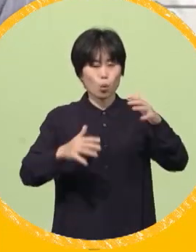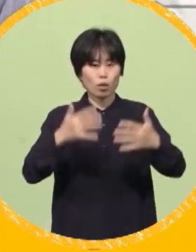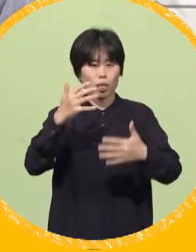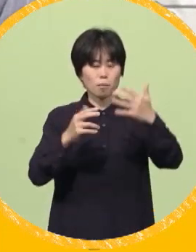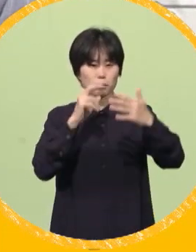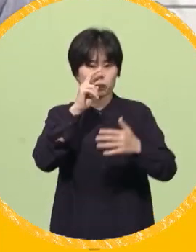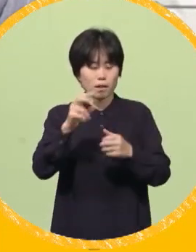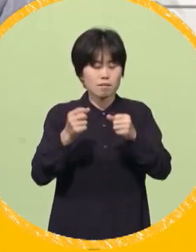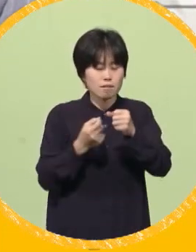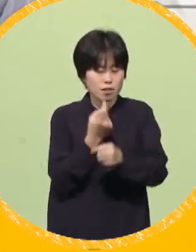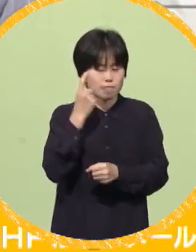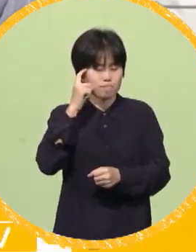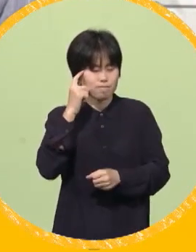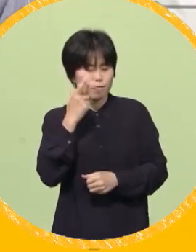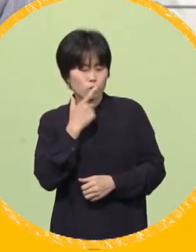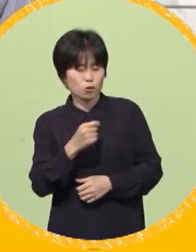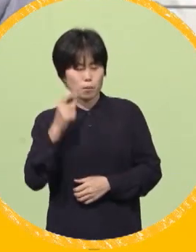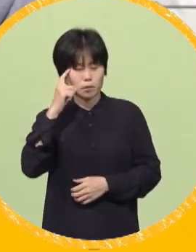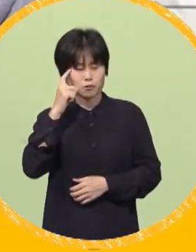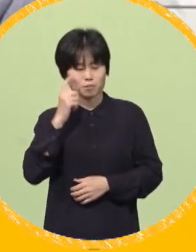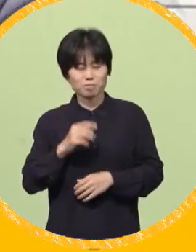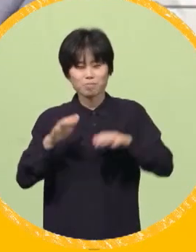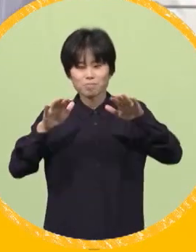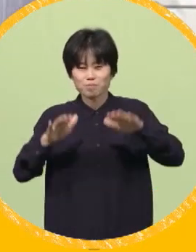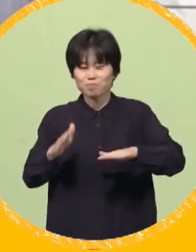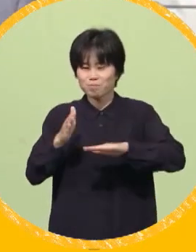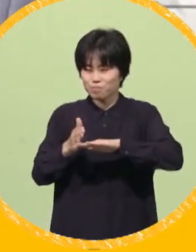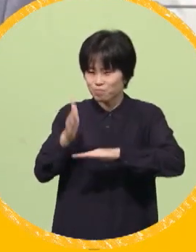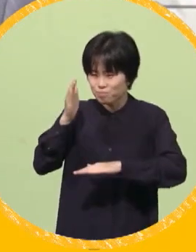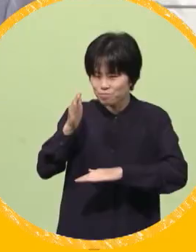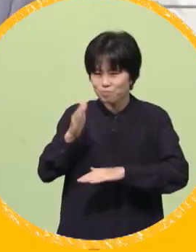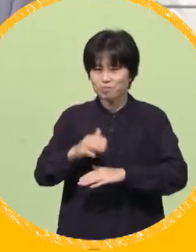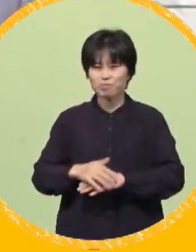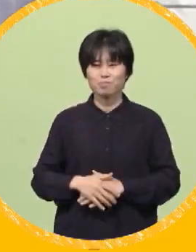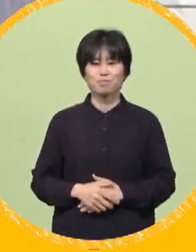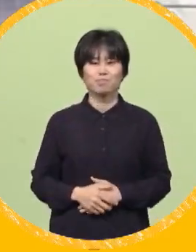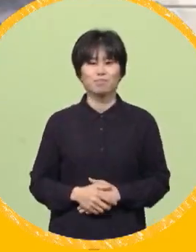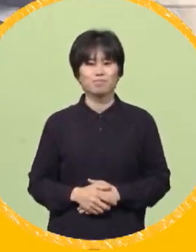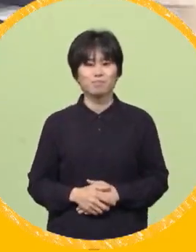えていただければと思います、今日知事どうもありがとうございました、 ありがとうございました、